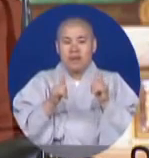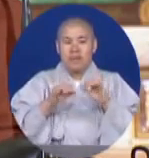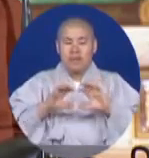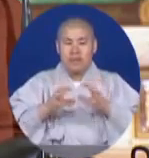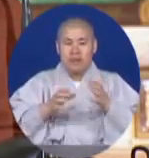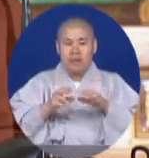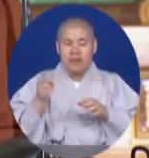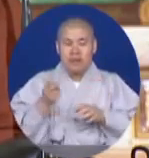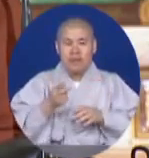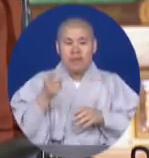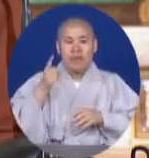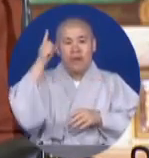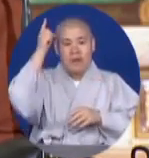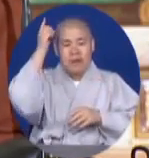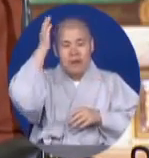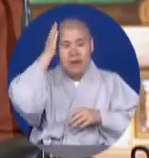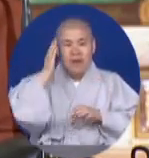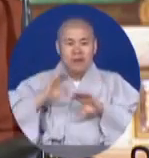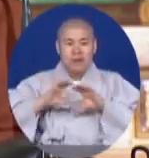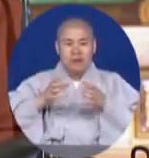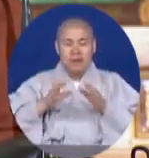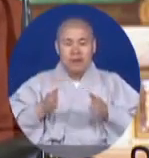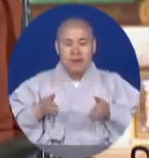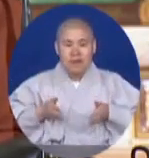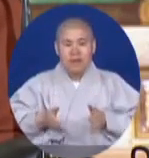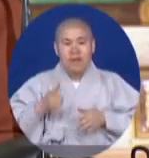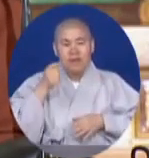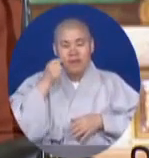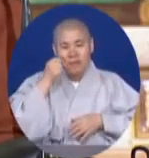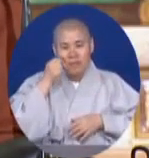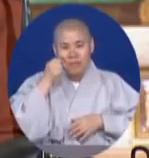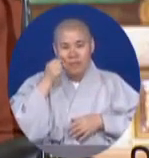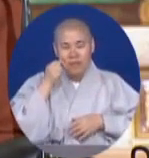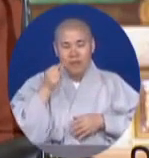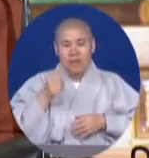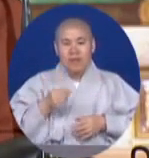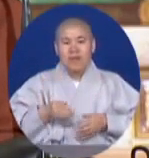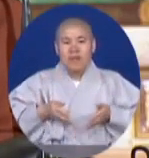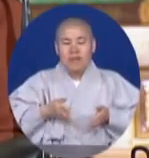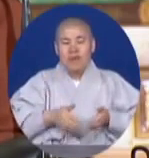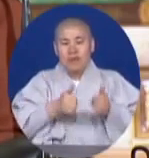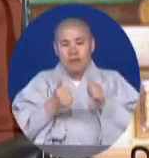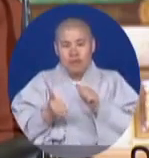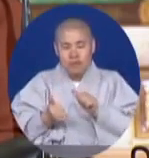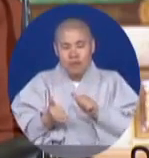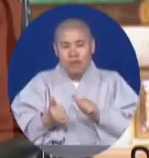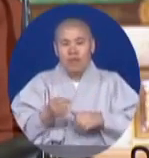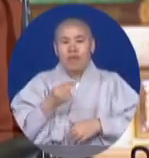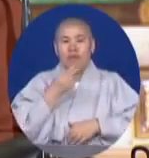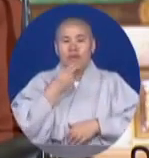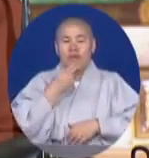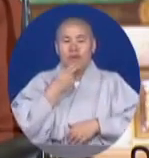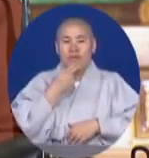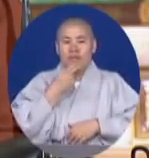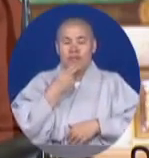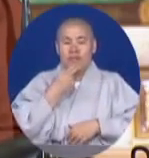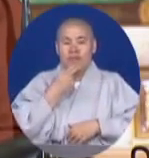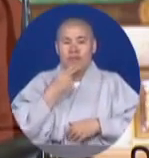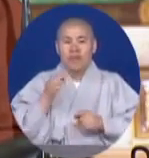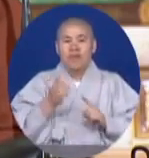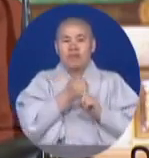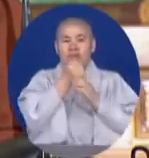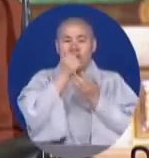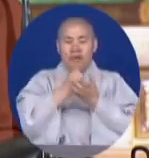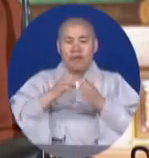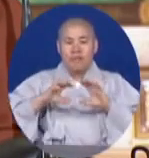인천낙. 열반낙이 있죠. 생사 없는 정멸낙. 이게